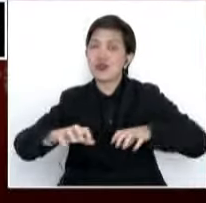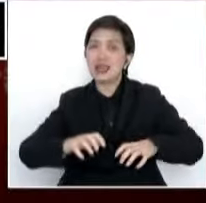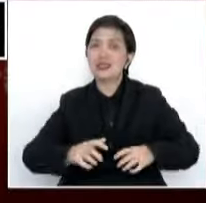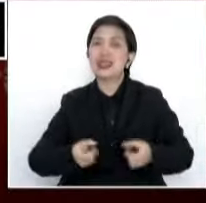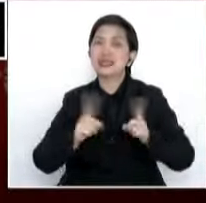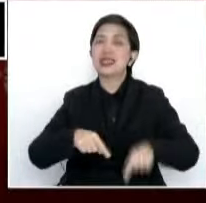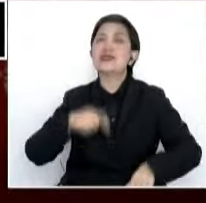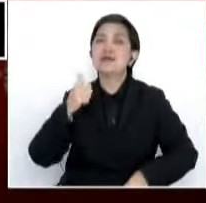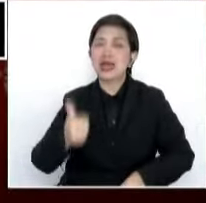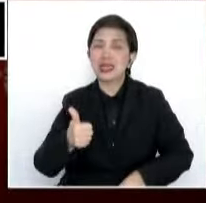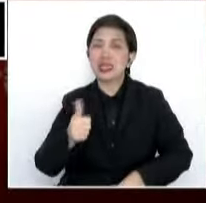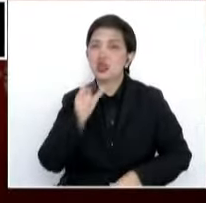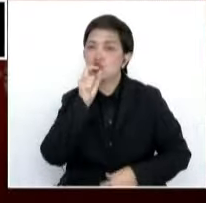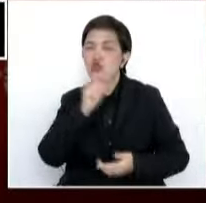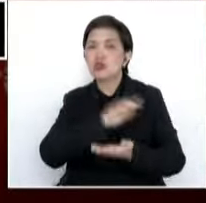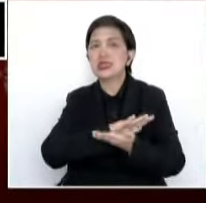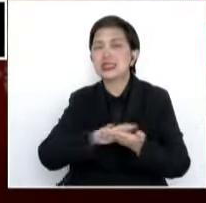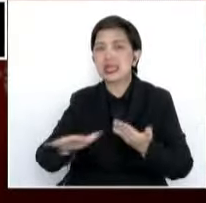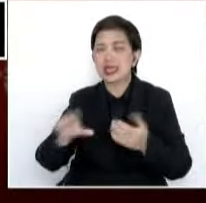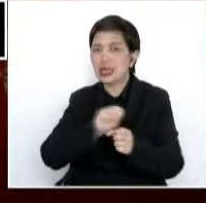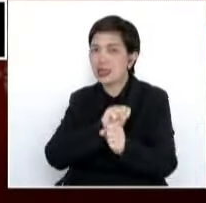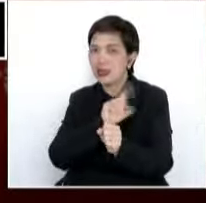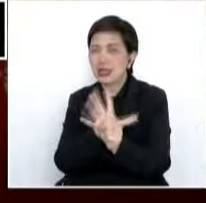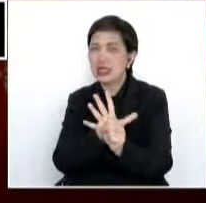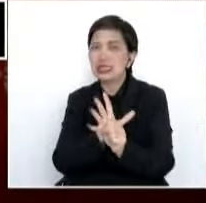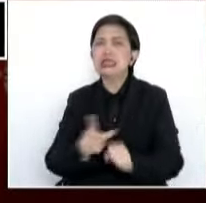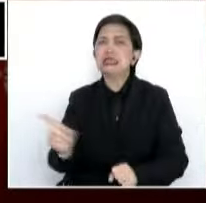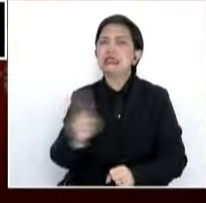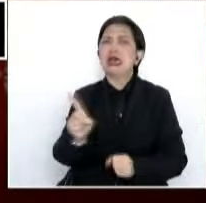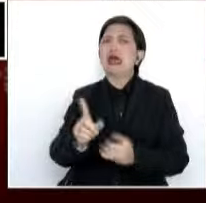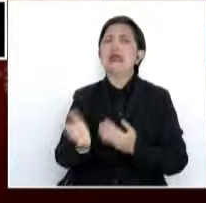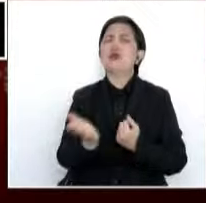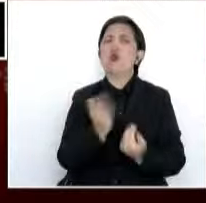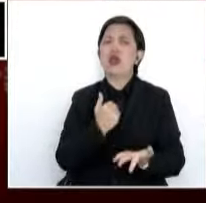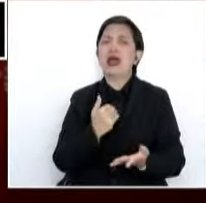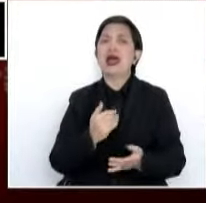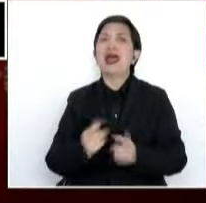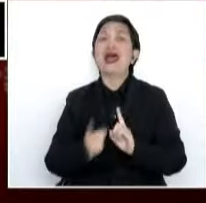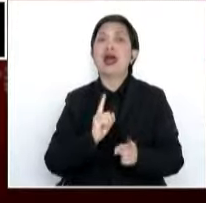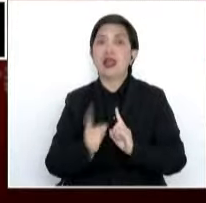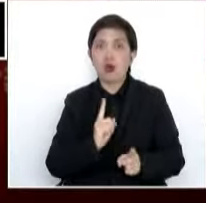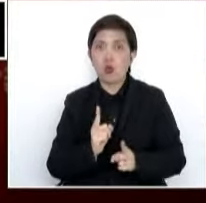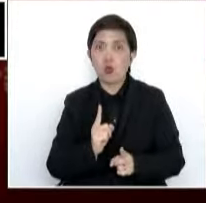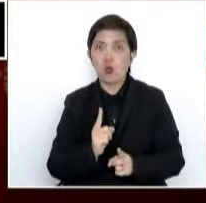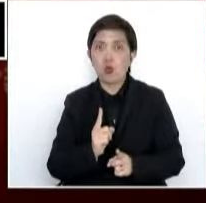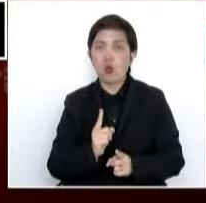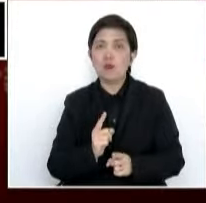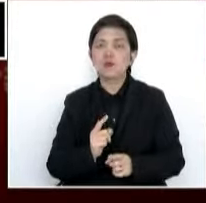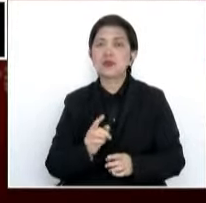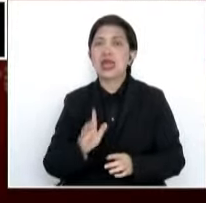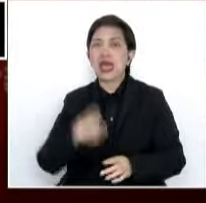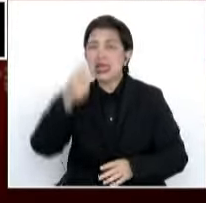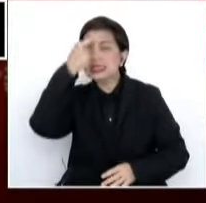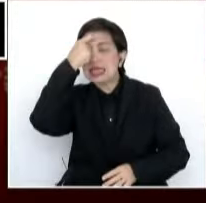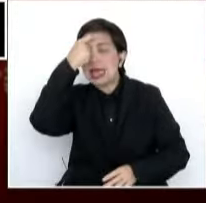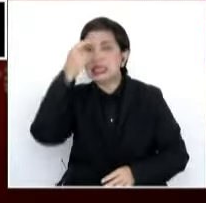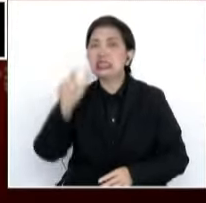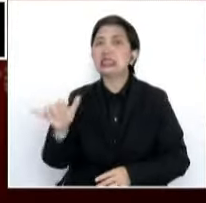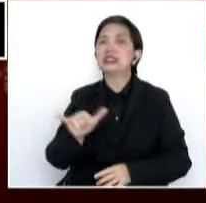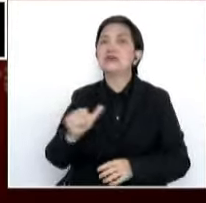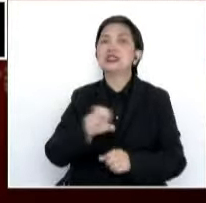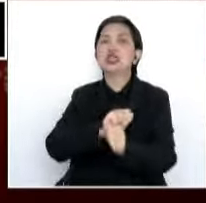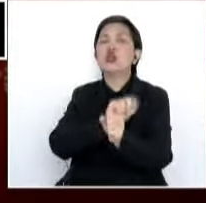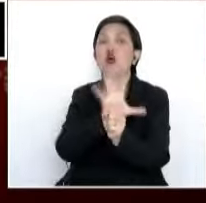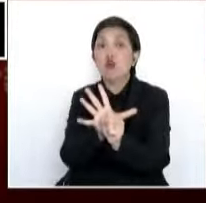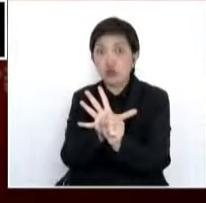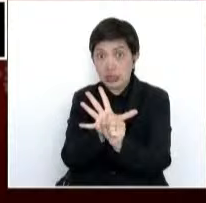menyelesaikan yang namanya pandemi yang nauzubillah Jangan sampai terulang lagi tapi Andai kita apa waktu bisa berulang